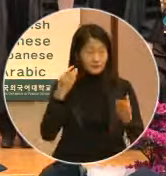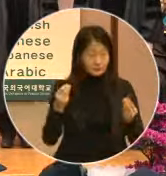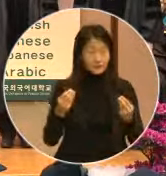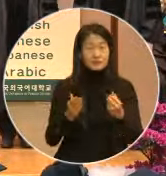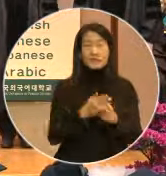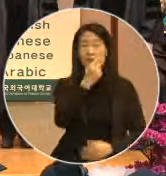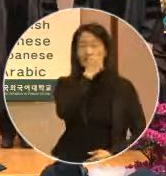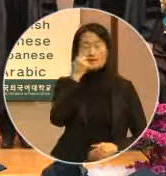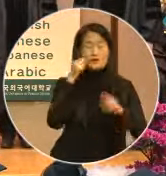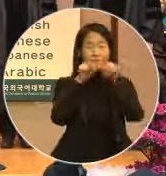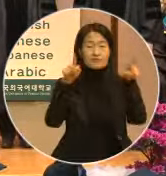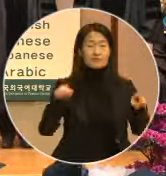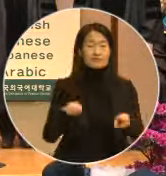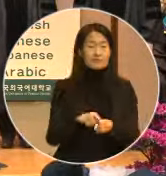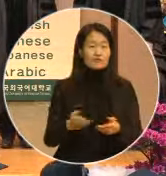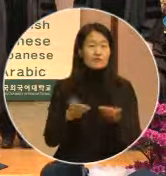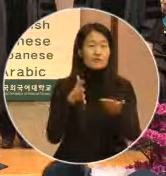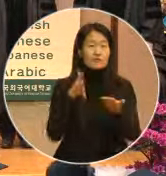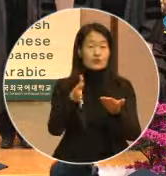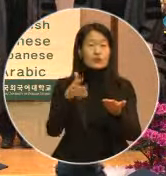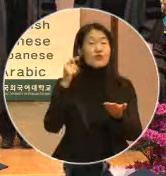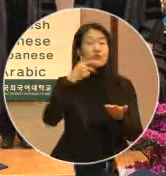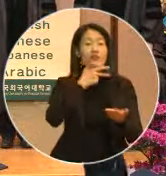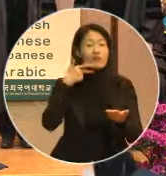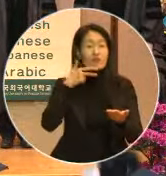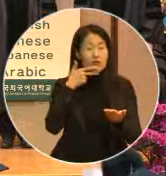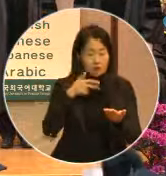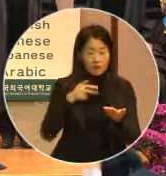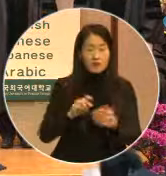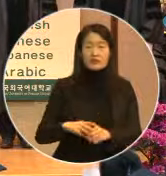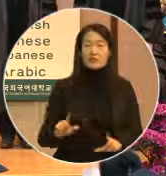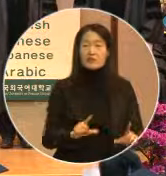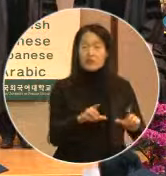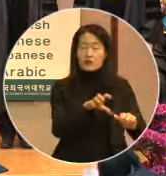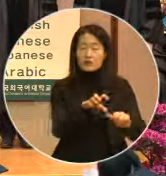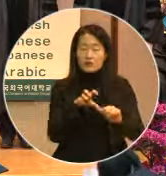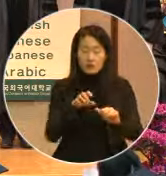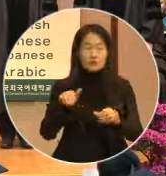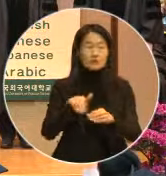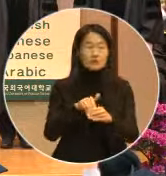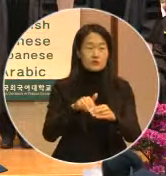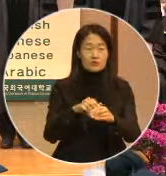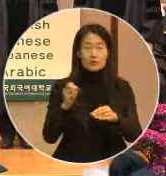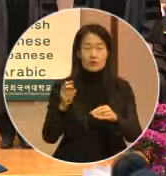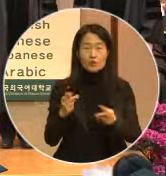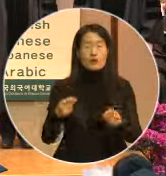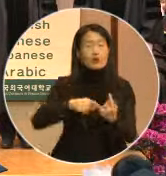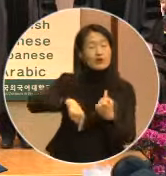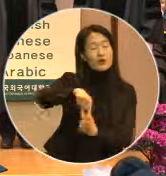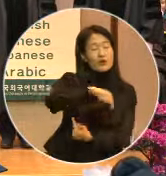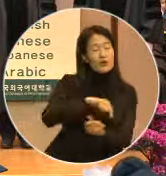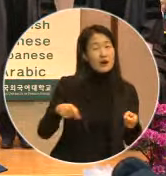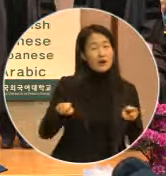이 증서를 수여하고 전공 영어학부 시험 영어전공 문학사 부전공